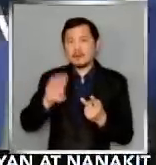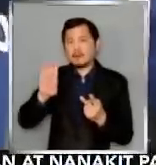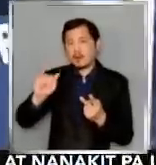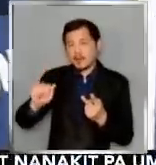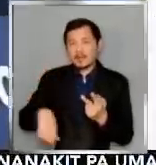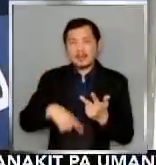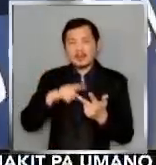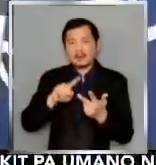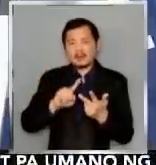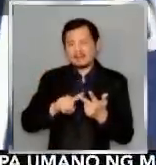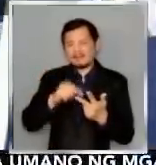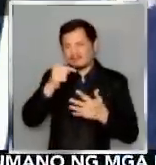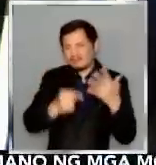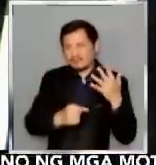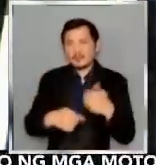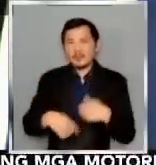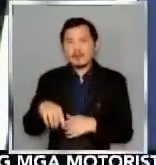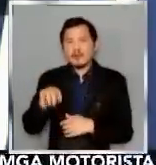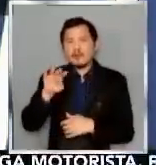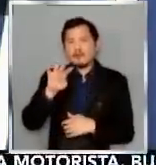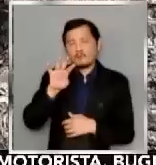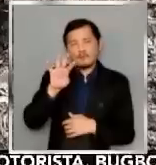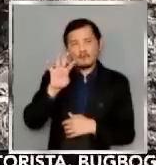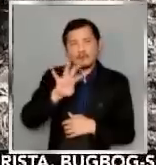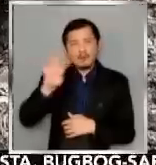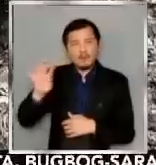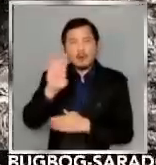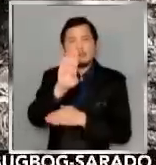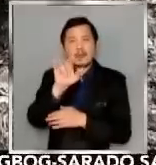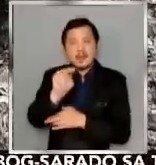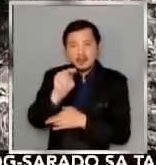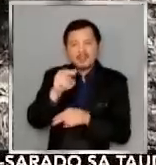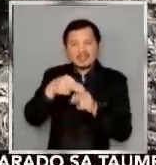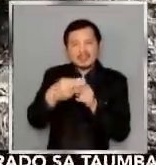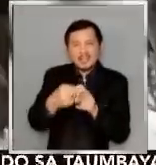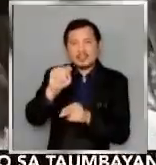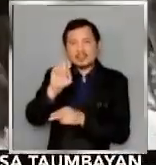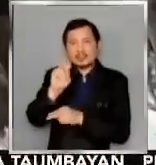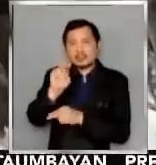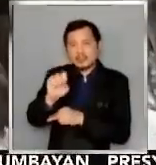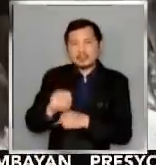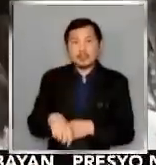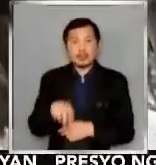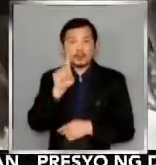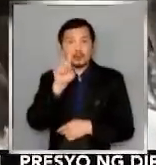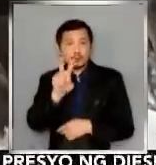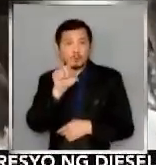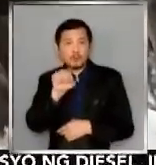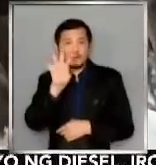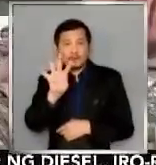44 million tons na ng basura ang makukuha kada taon. 2.15 million tons dyan ay plastic na